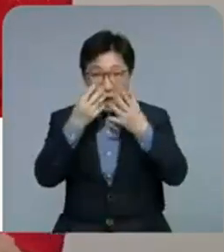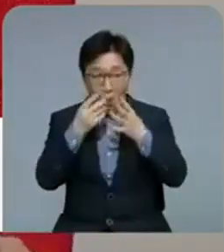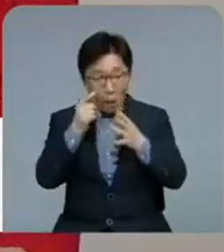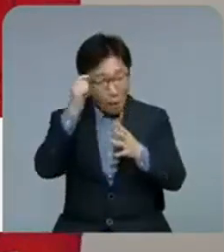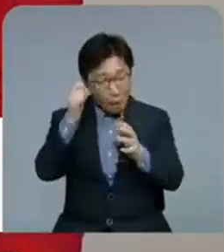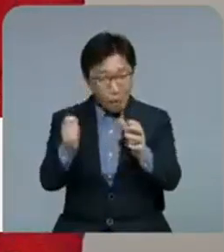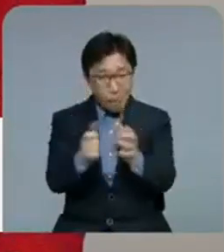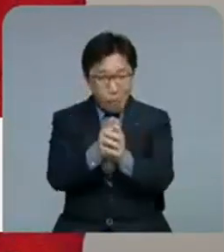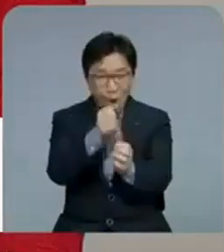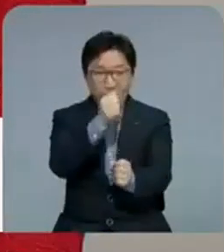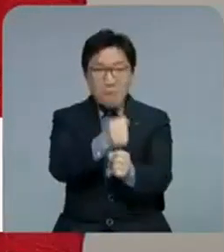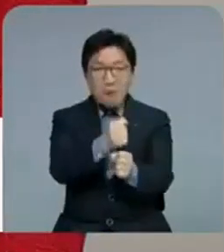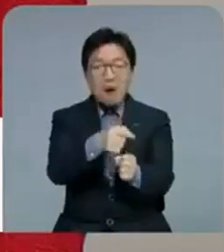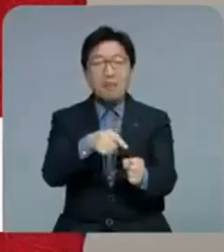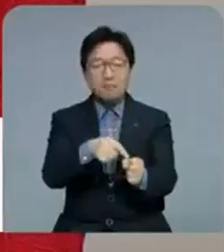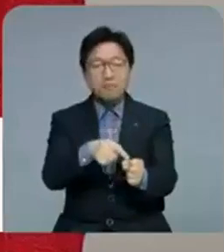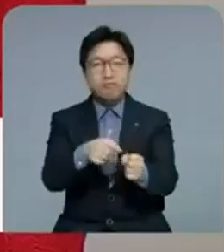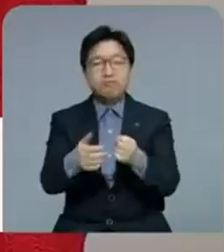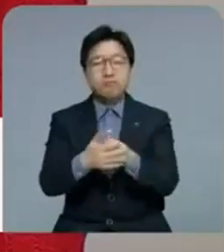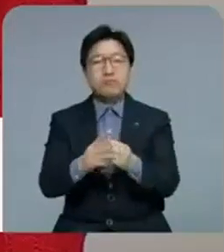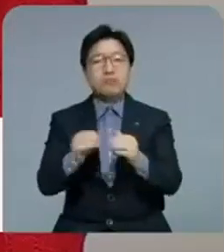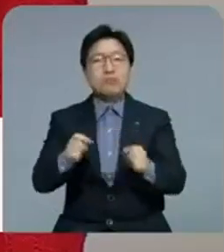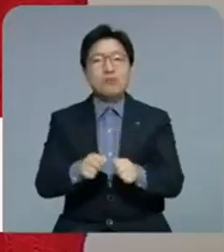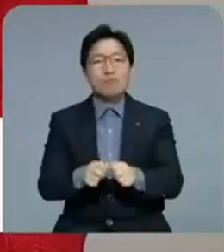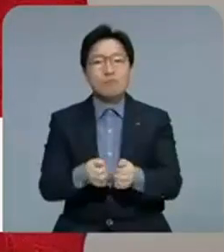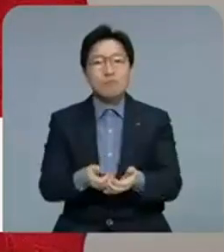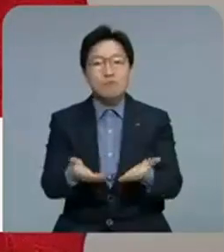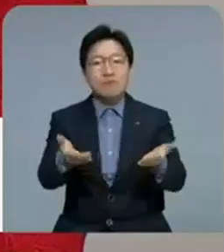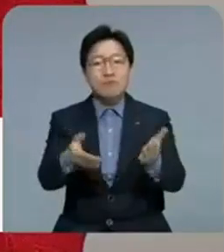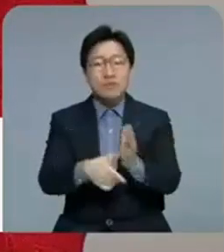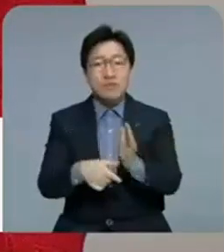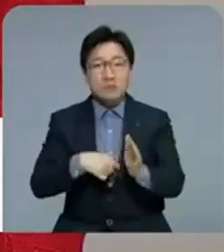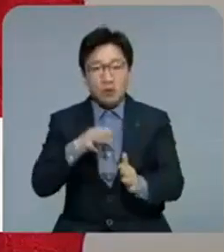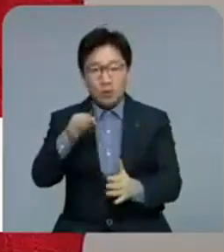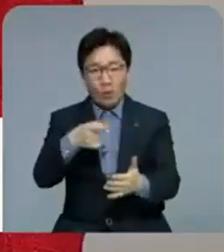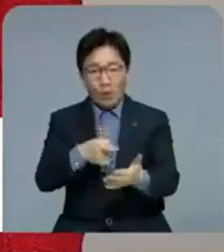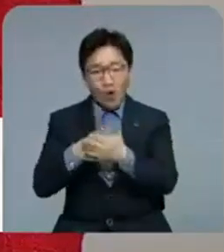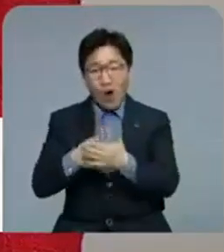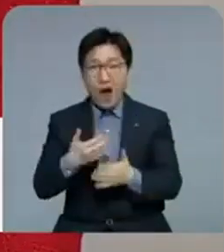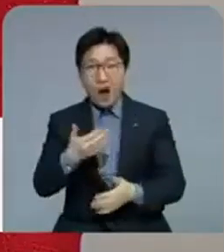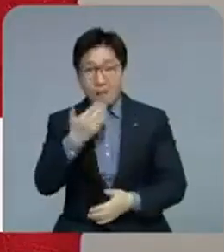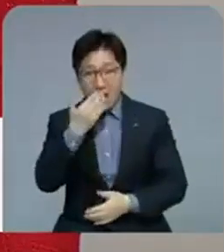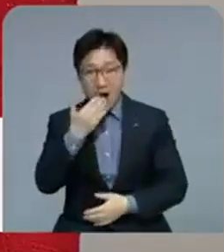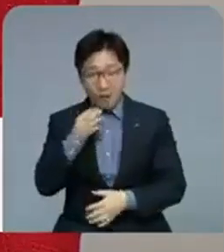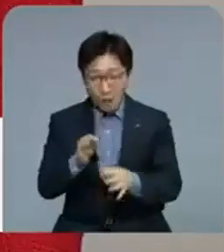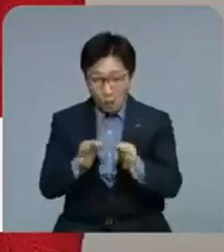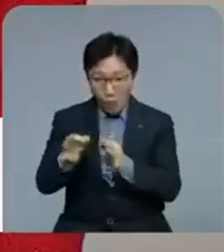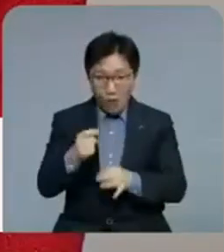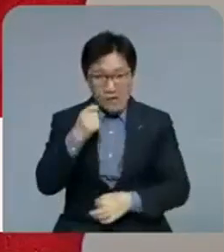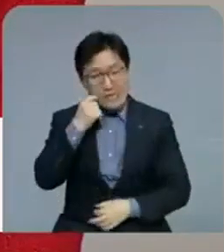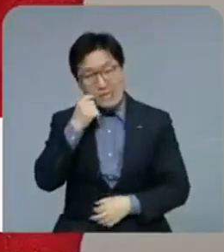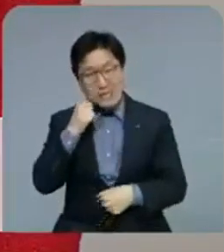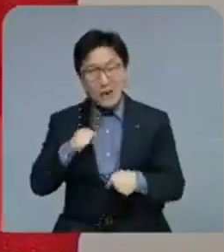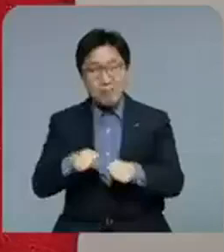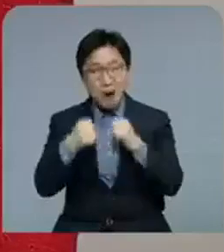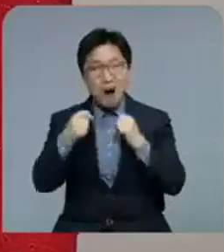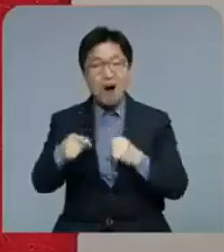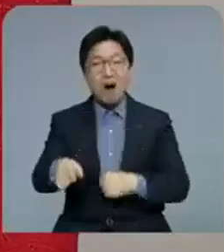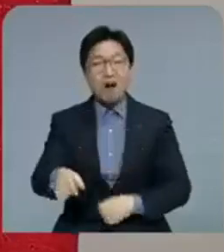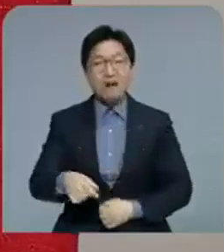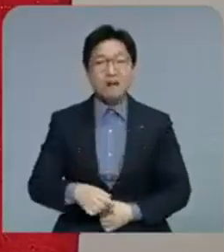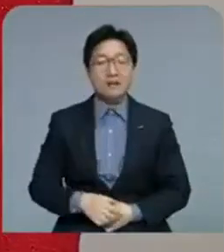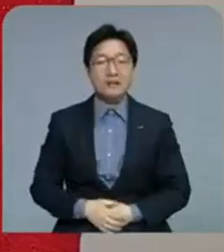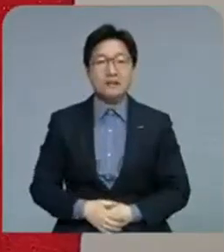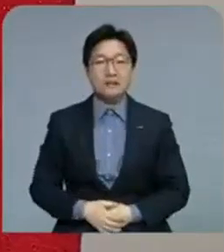품종을 개발해서 전국 농가에 보급을 했는데 로열티 절감 효과는 물론 시장에서도 인기가 높다고 합니다. 이종환